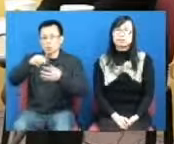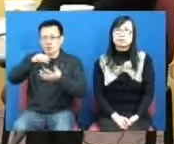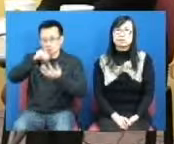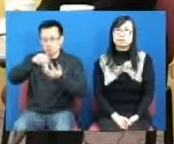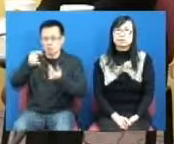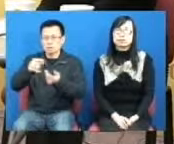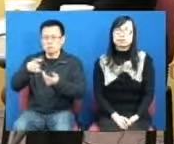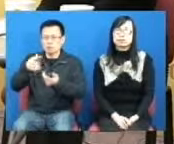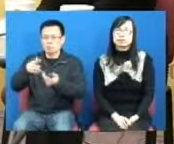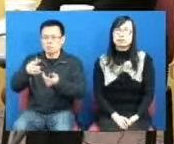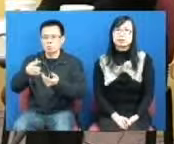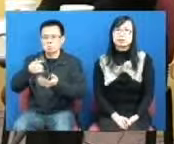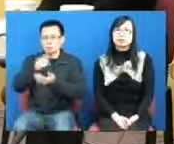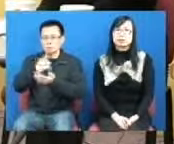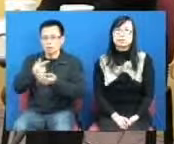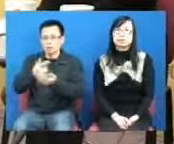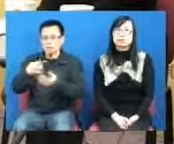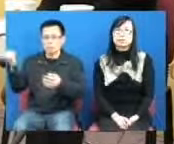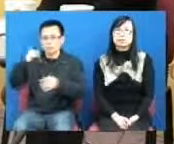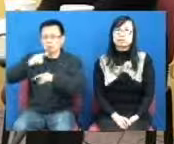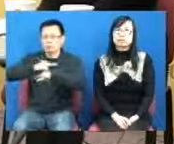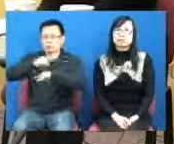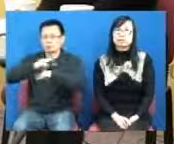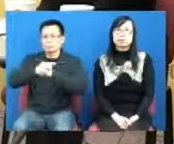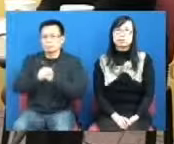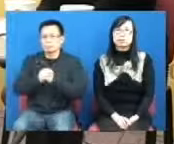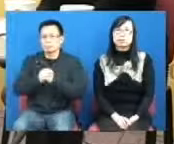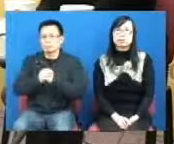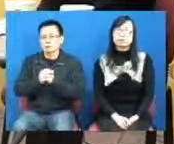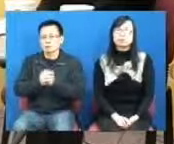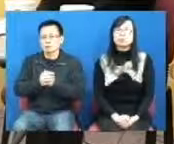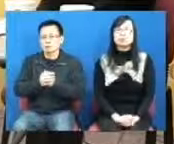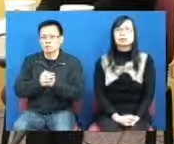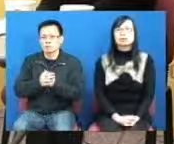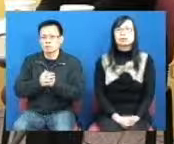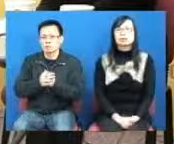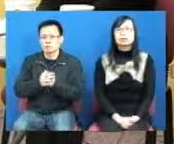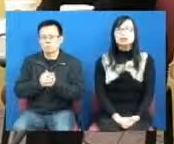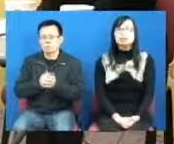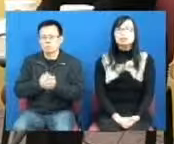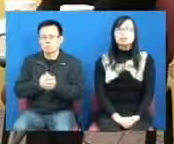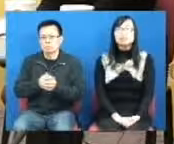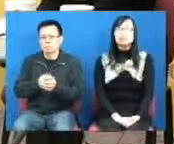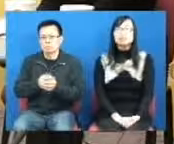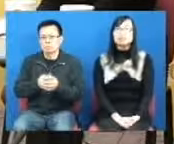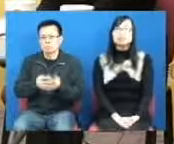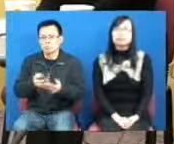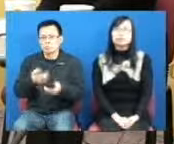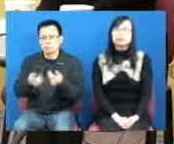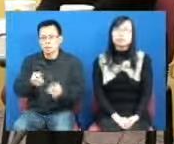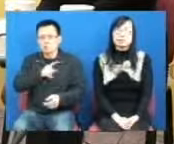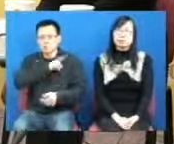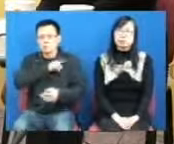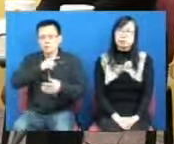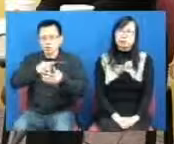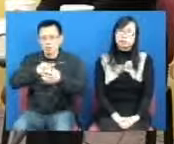其實就是我們裡面那些同事之間的說法就是說如果他們通常自己的計劃說